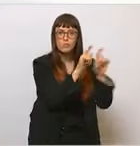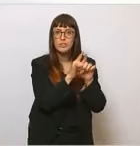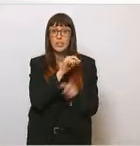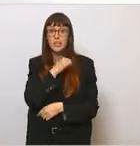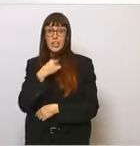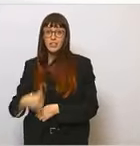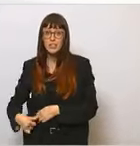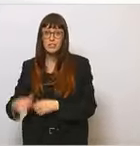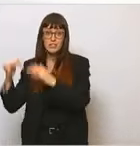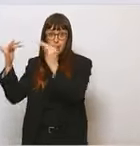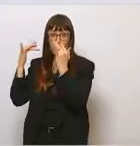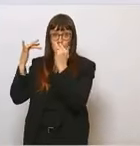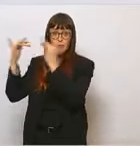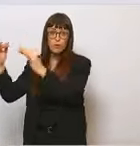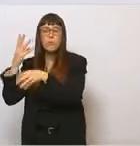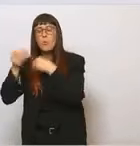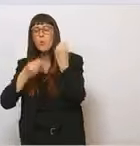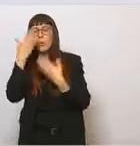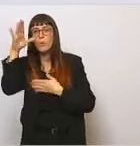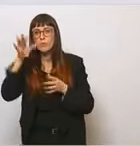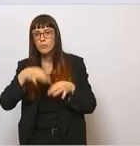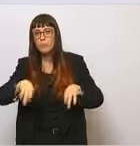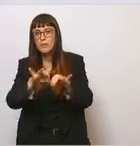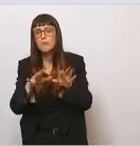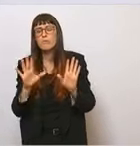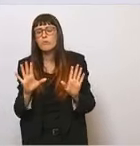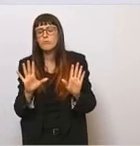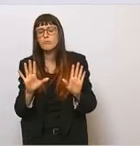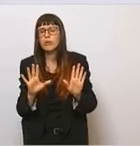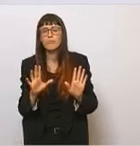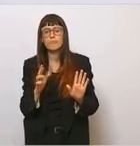et des autres pays, mais restons sur ces deux-là.